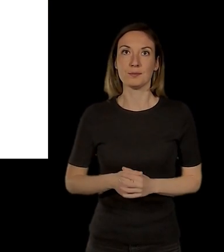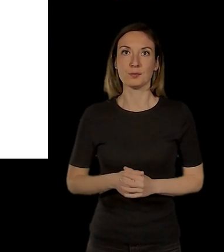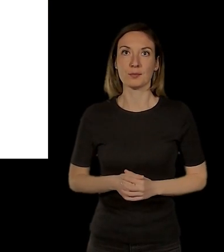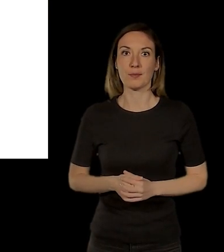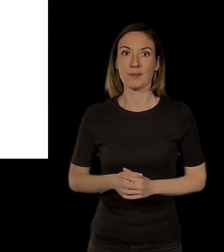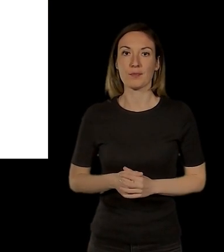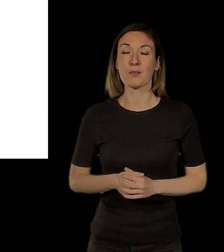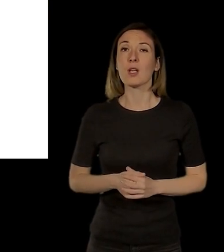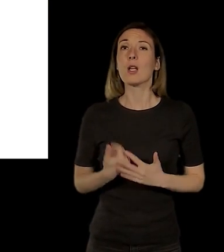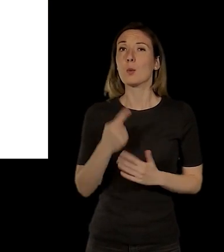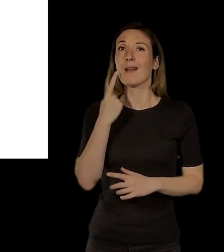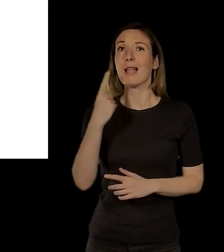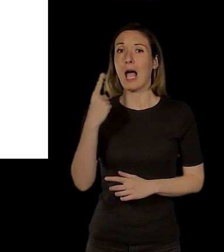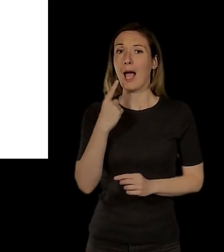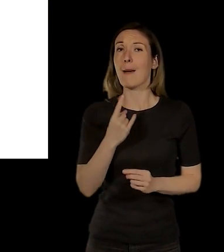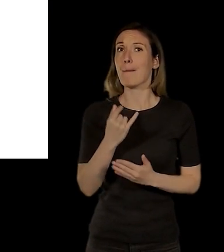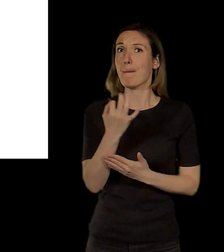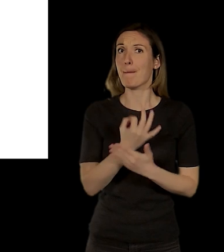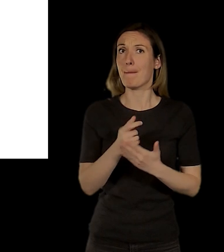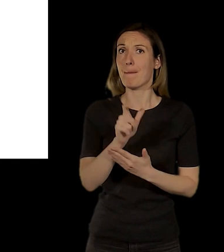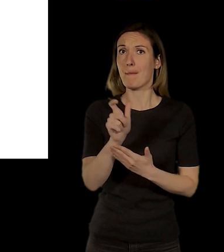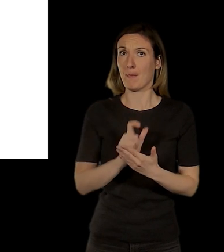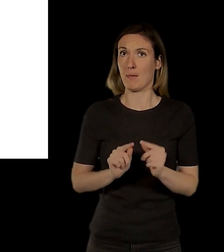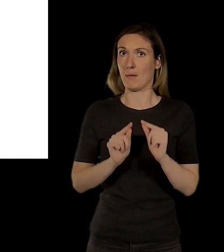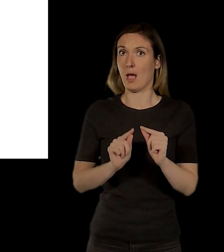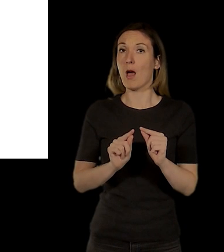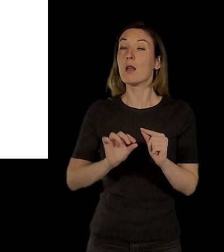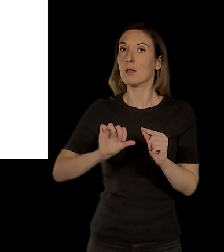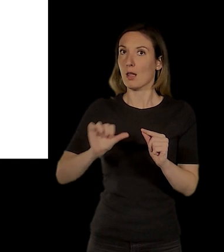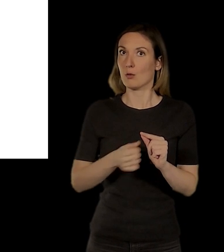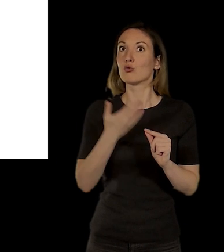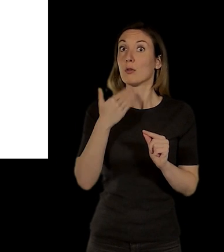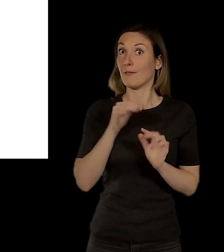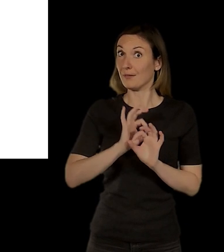Tento nápad vlastně se i v té ideové studii dále dá následovat.